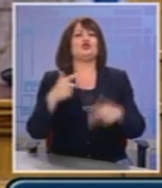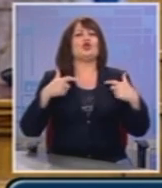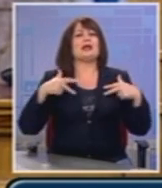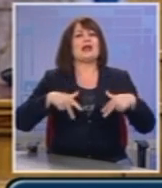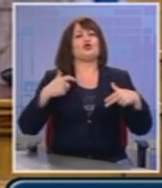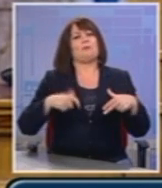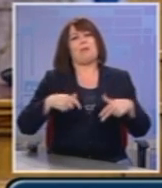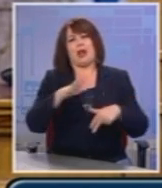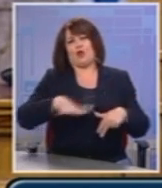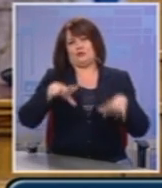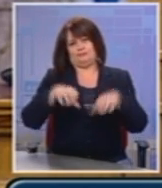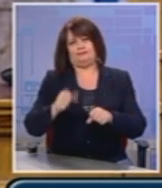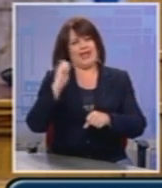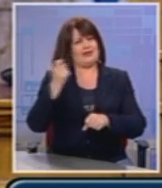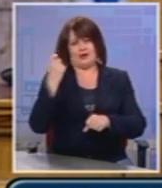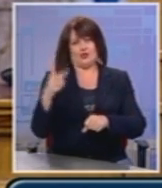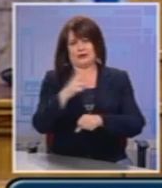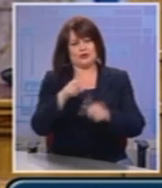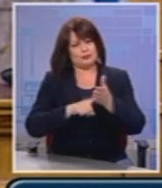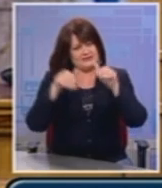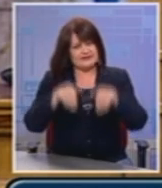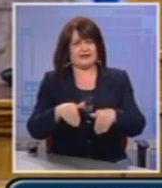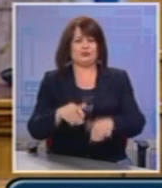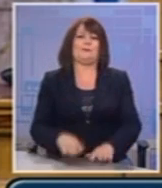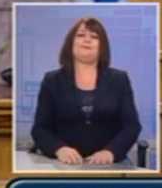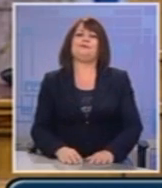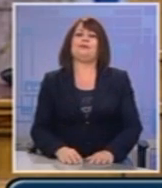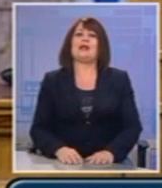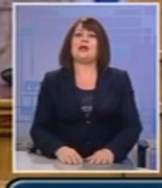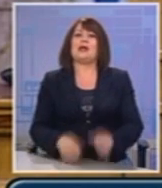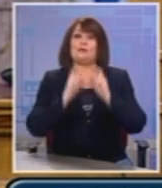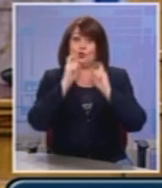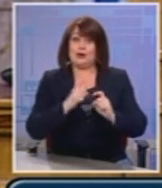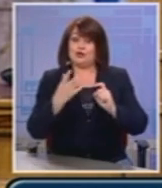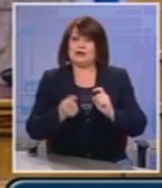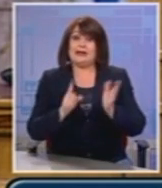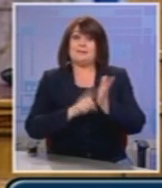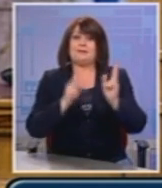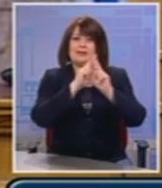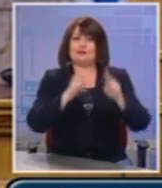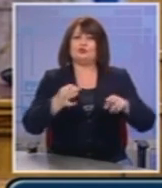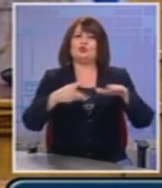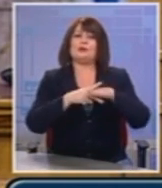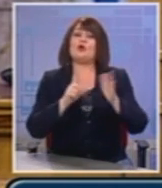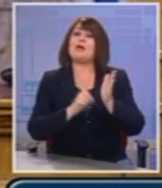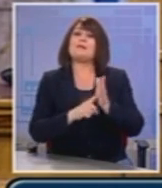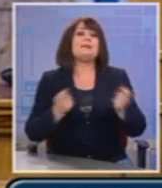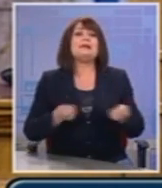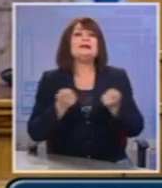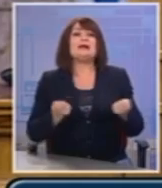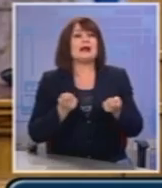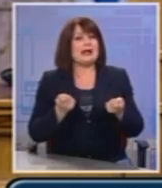μία ναα στοιχείο αυτής της υποχρέωσης είναι ότι το διεθνές νομισματικό ταμείο έπρεπε να φροντίσει